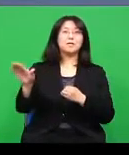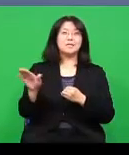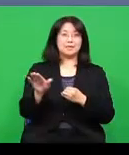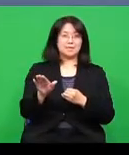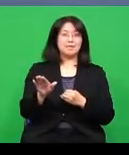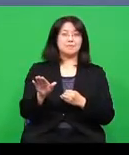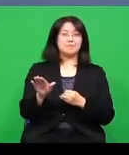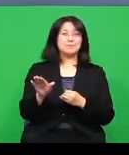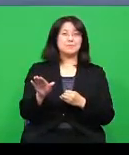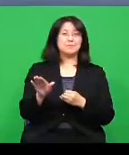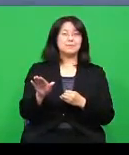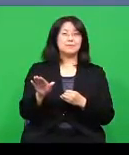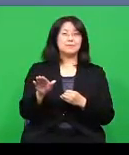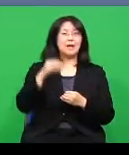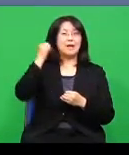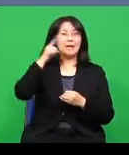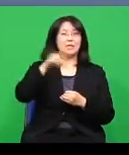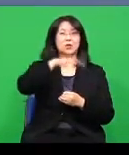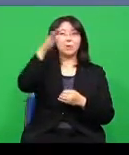まあ、できるだけ多くの方に